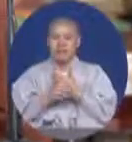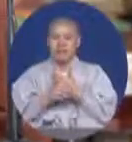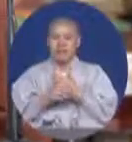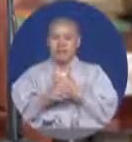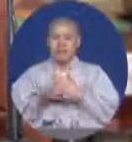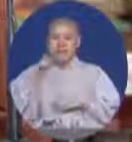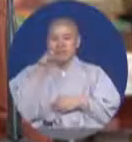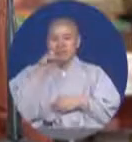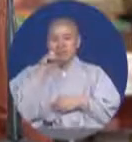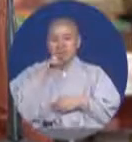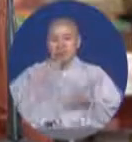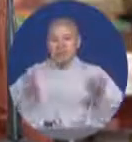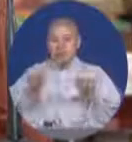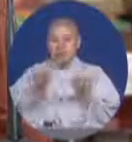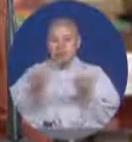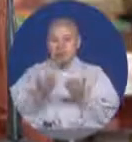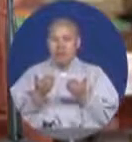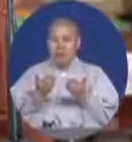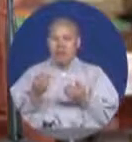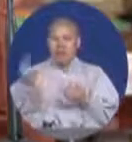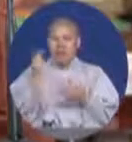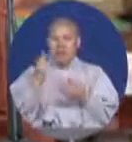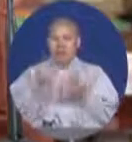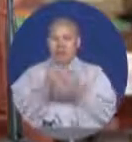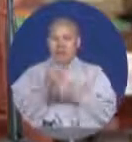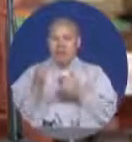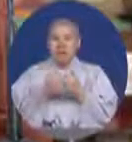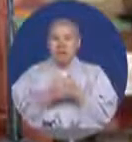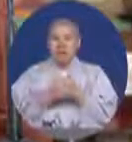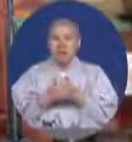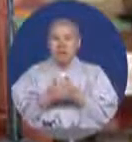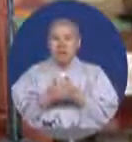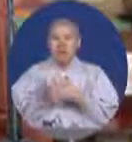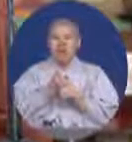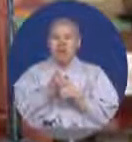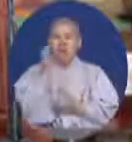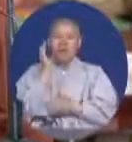자꾸 생겨서 법문이 안 들어와요. 신심이 안 생겨.